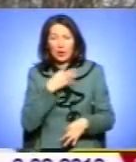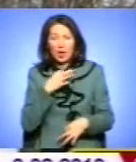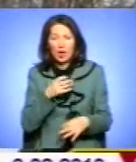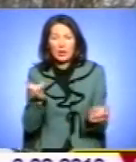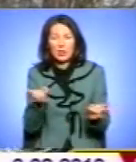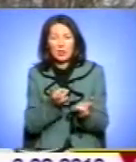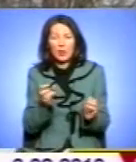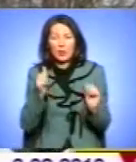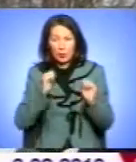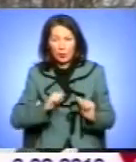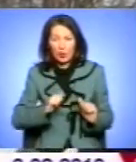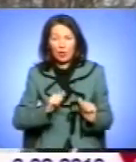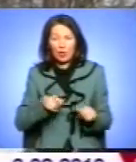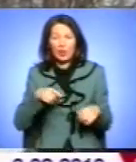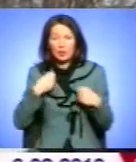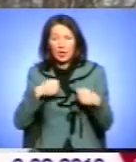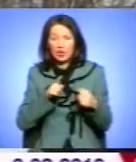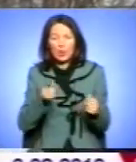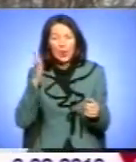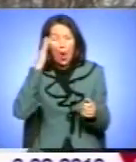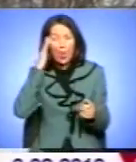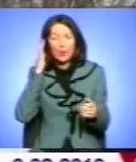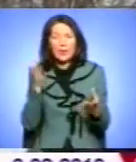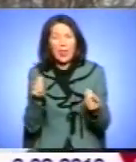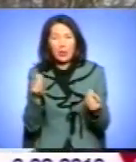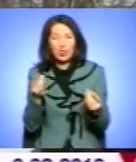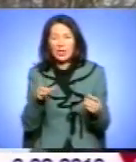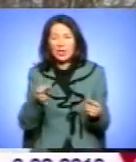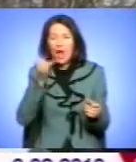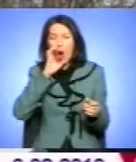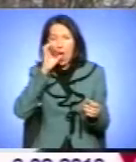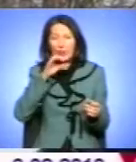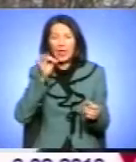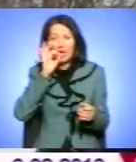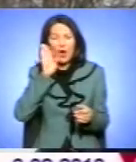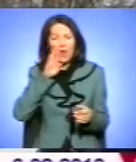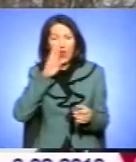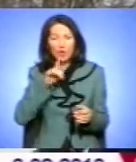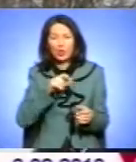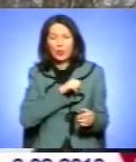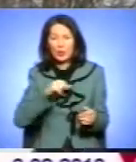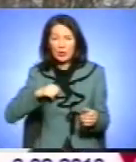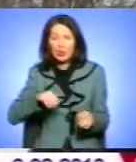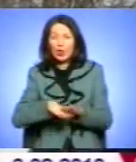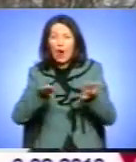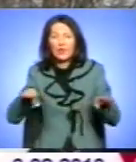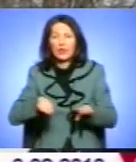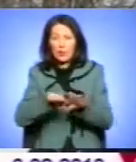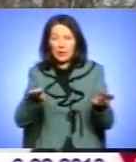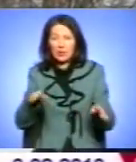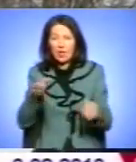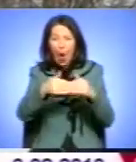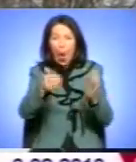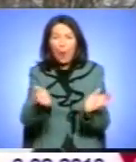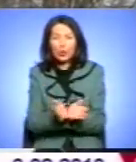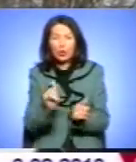не намочити голову і не ковтатися води. Для того, щоб самостійно вибратися з ополонки, куди ви